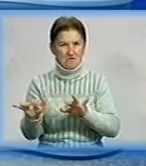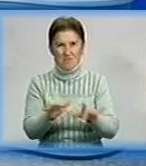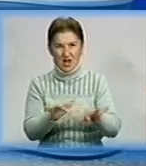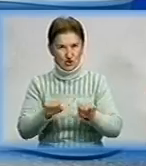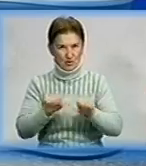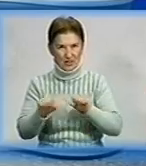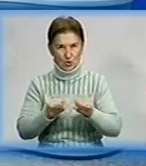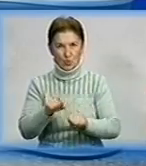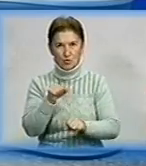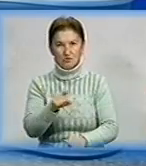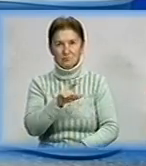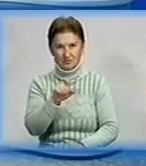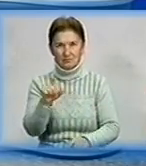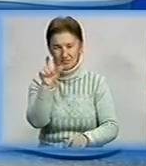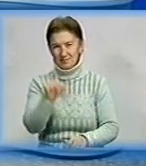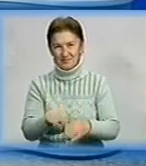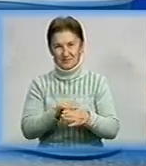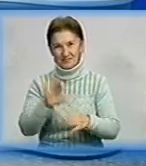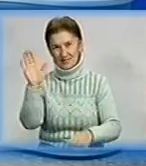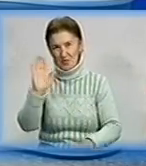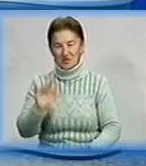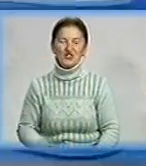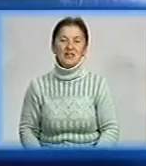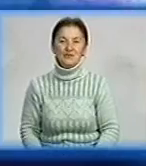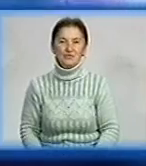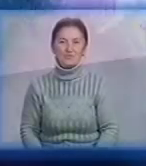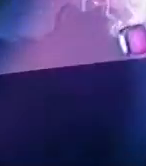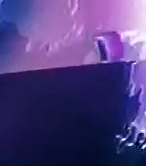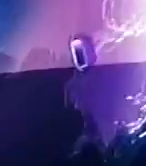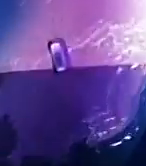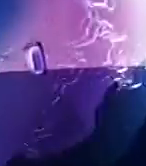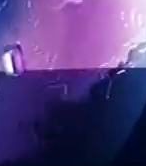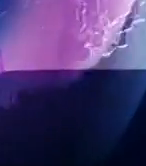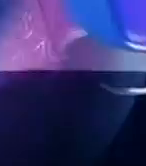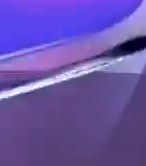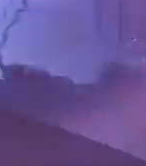Хуан Карлос Бельйосо. До побачення. Спасибо.